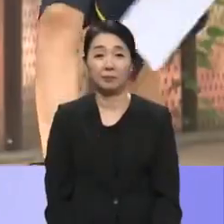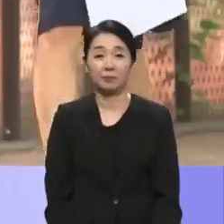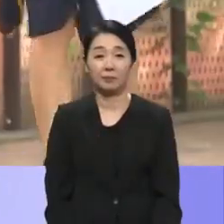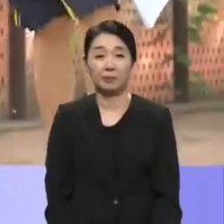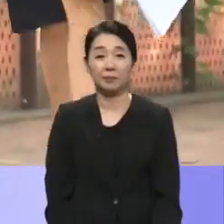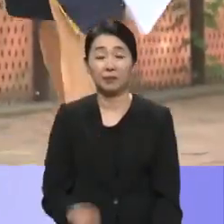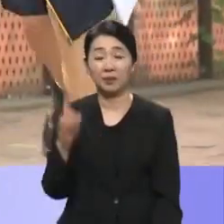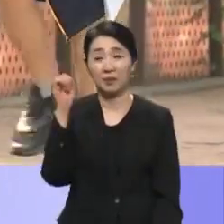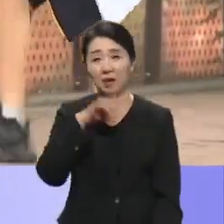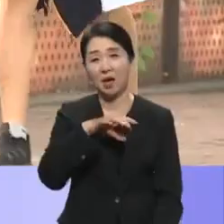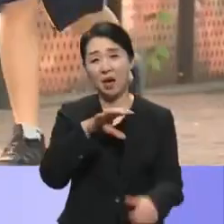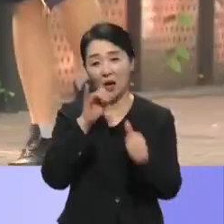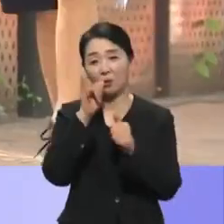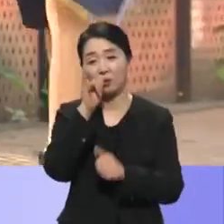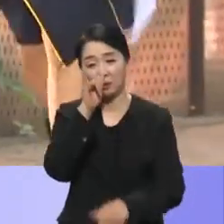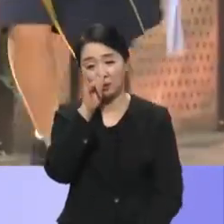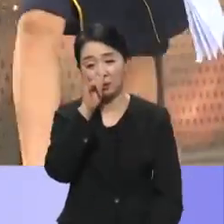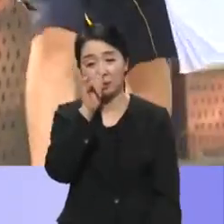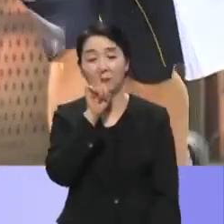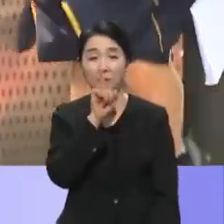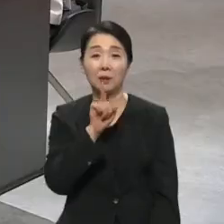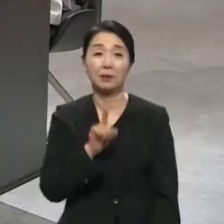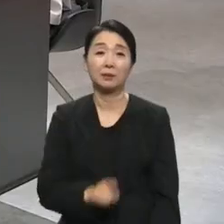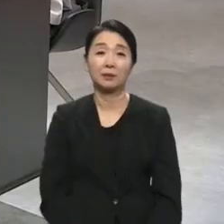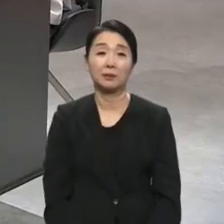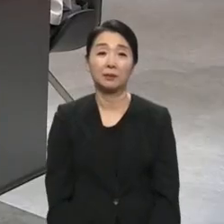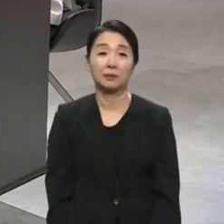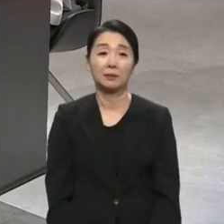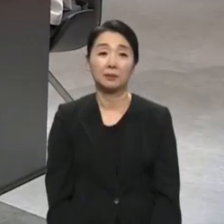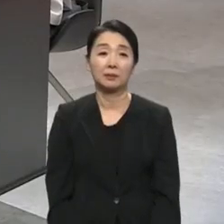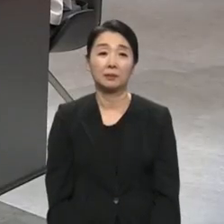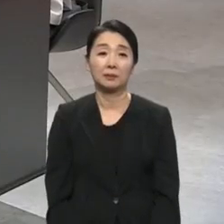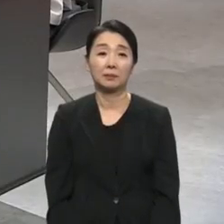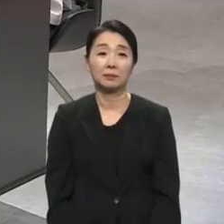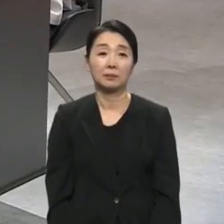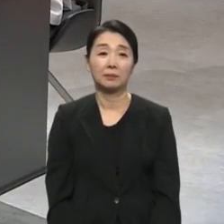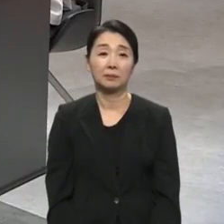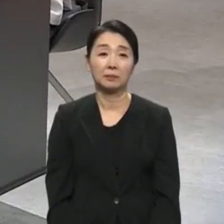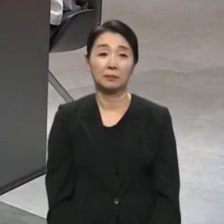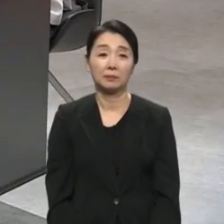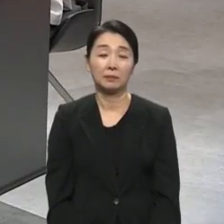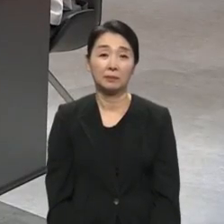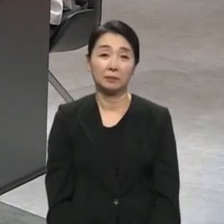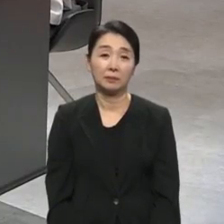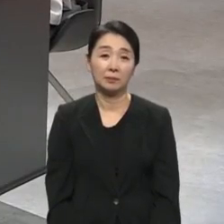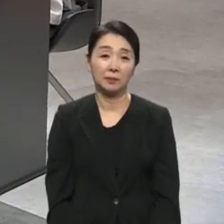제기되고있습니다.이는 반복적으로논의되는주제입니다.